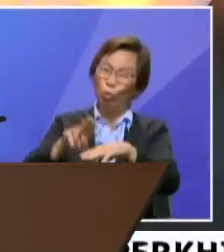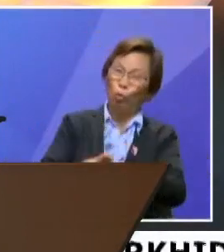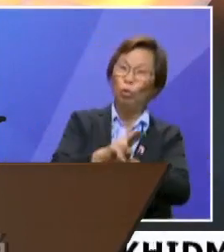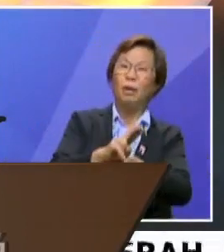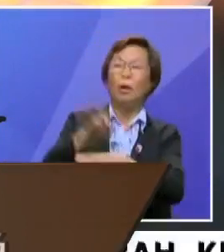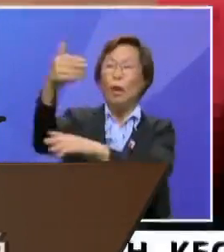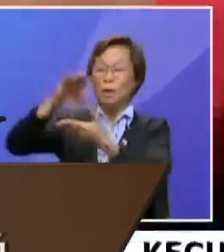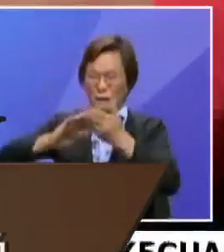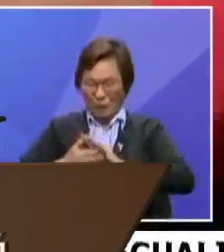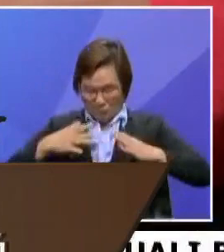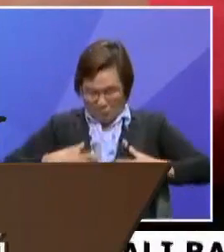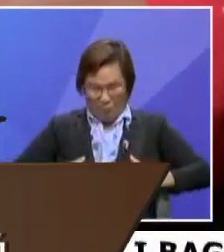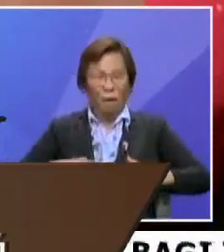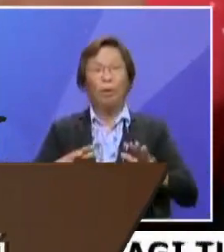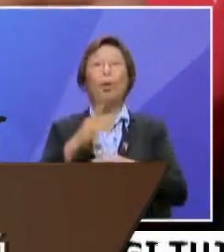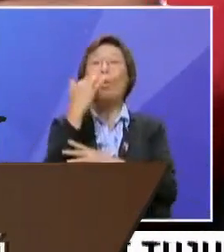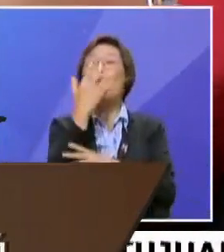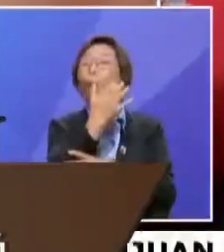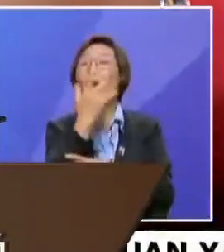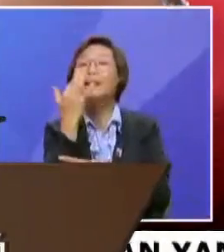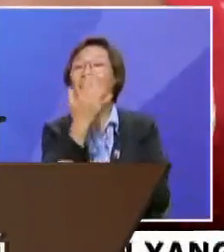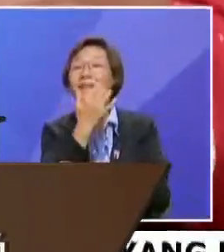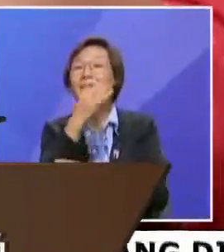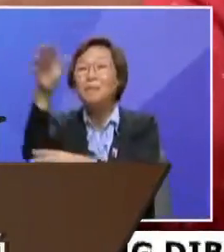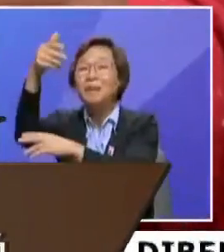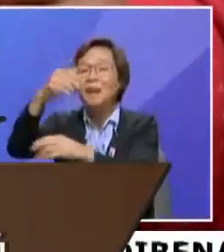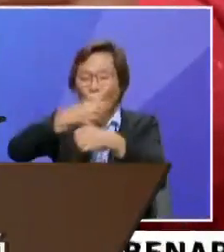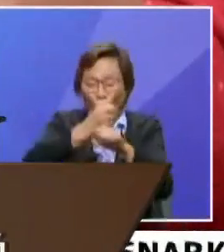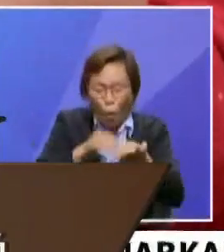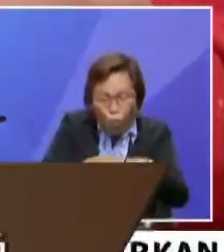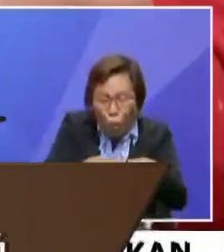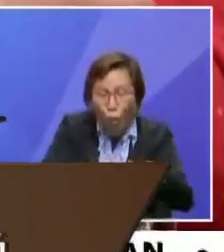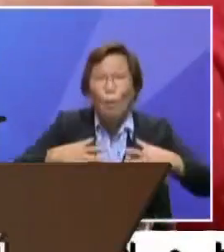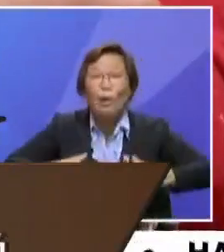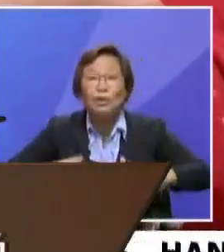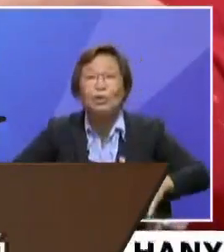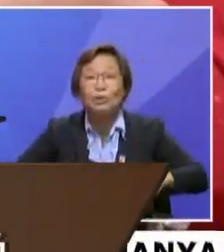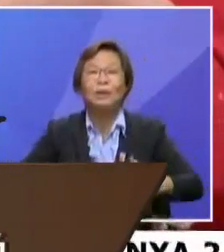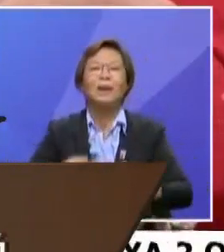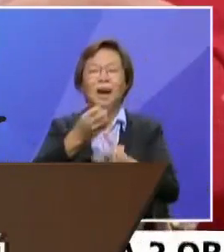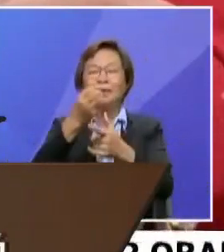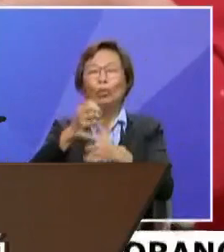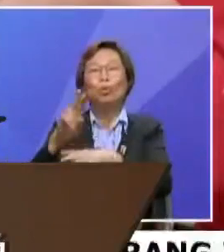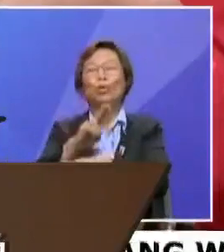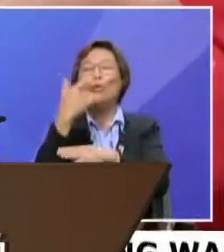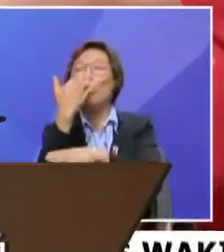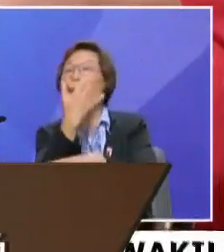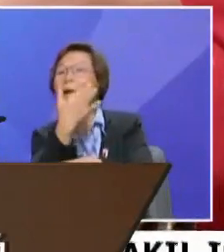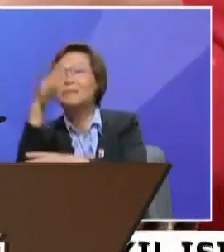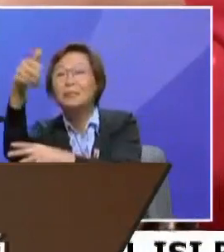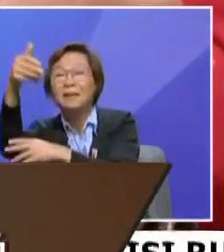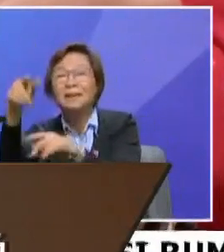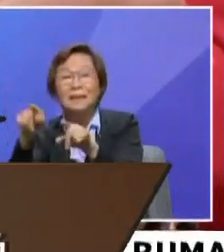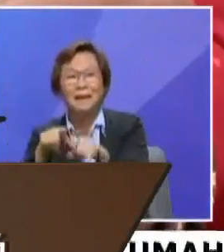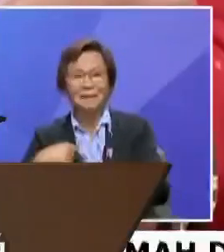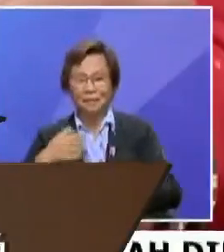Menggunakan warna bendera untuk buat pakaian.Ataupun menggunakan warna bendera itu macam